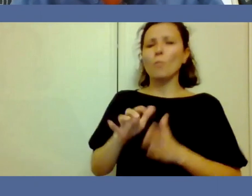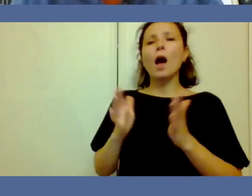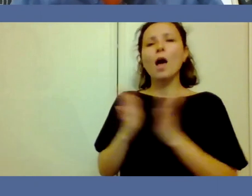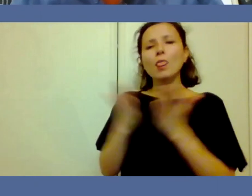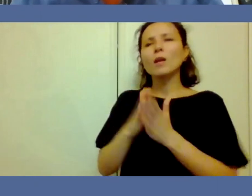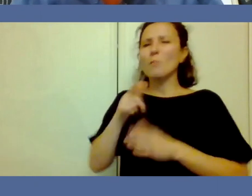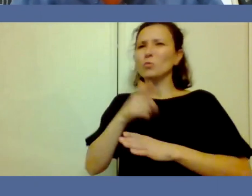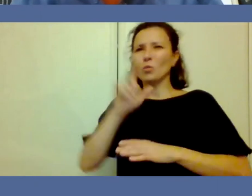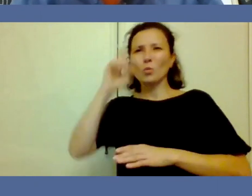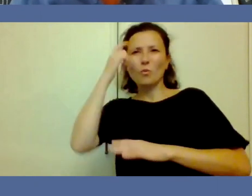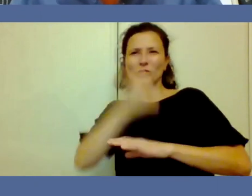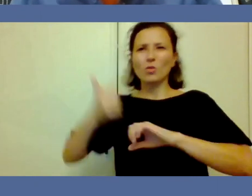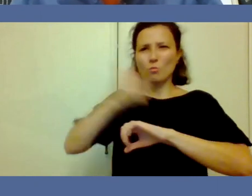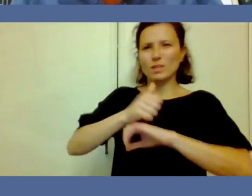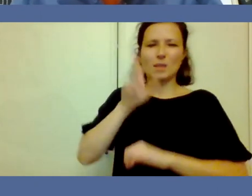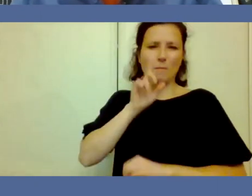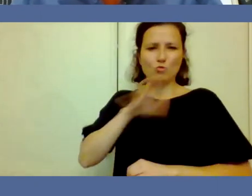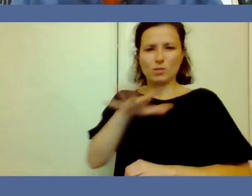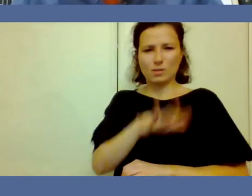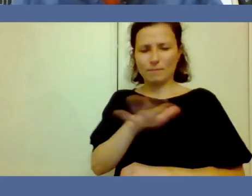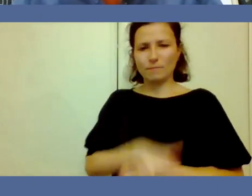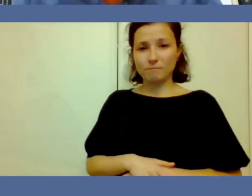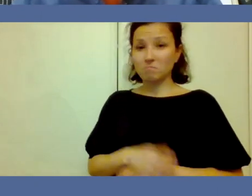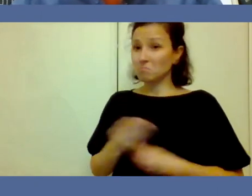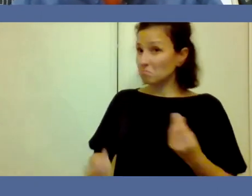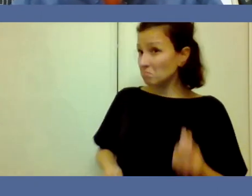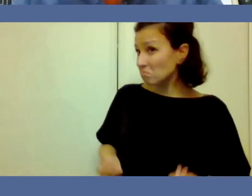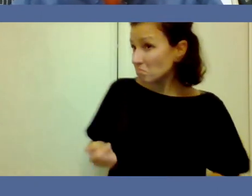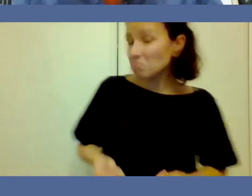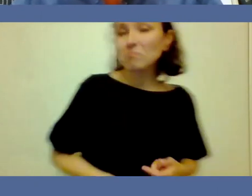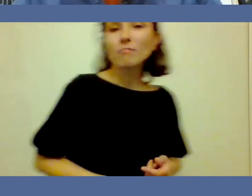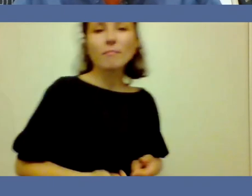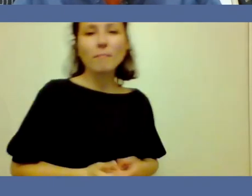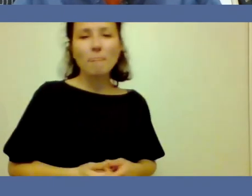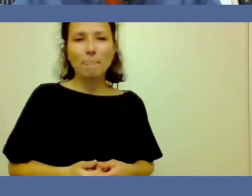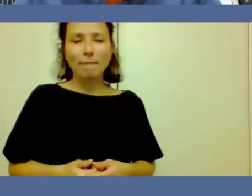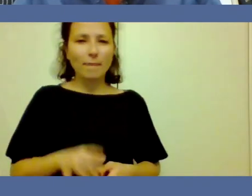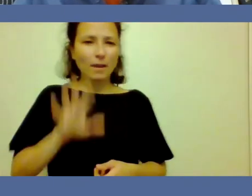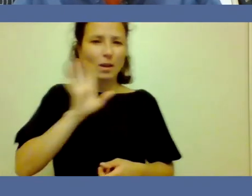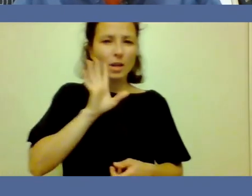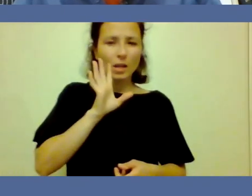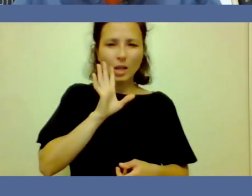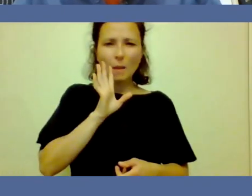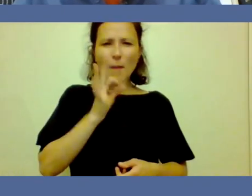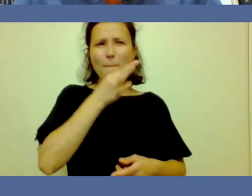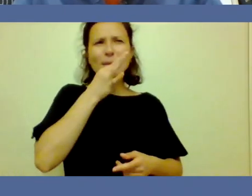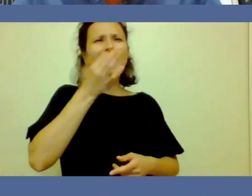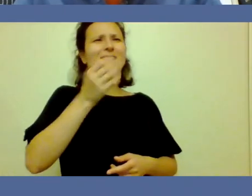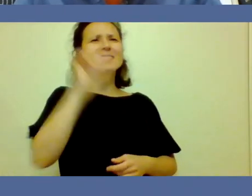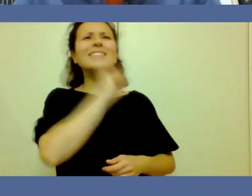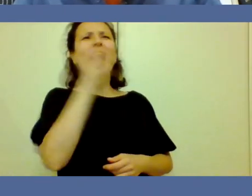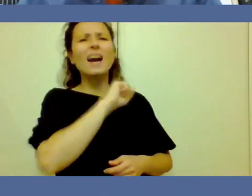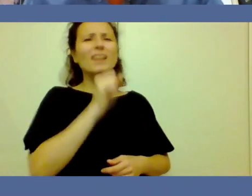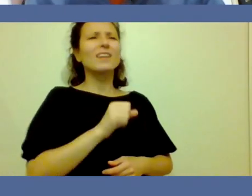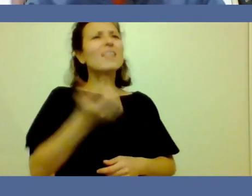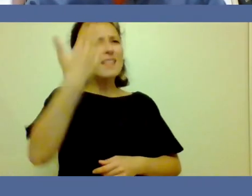przez mężczyzn? No. To chyba jest pytanie sprzed iluś tam lat. Rzeczywiście kiedyś to było